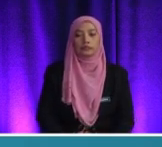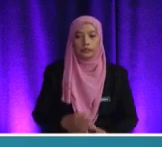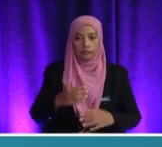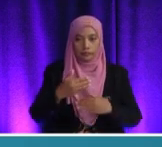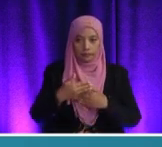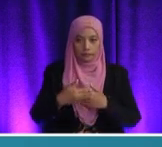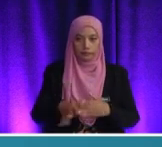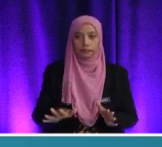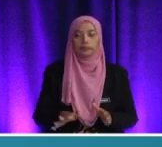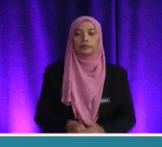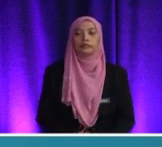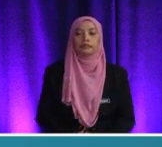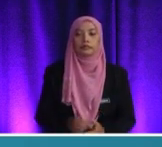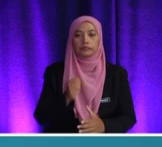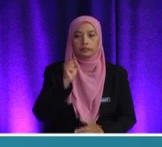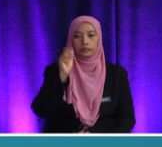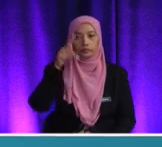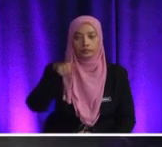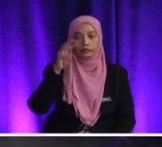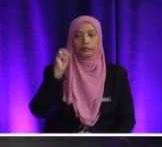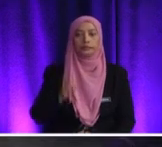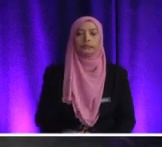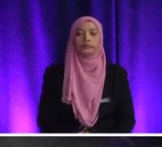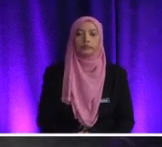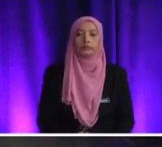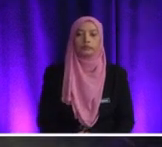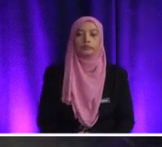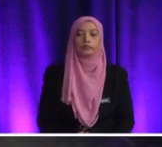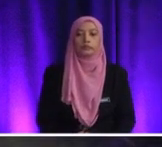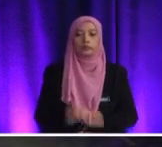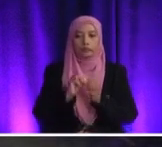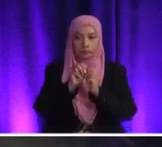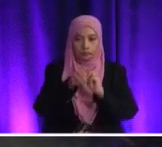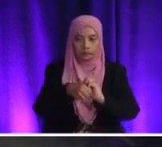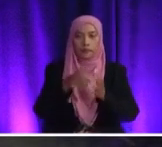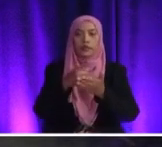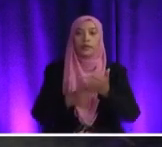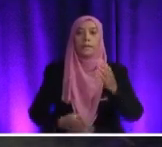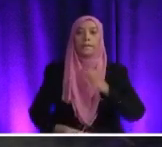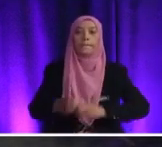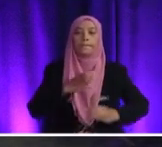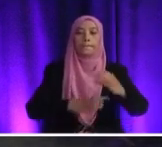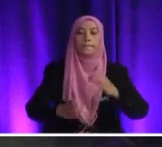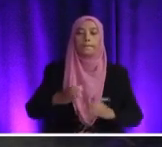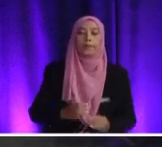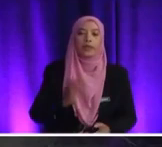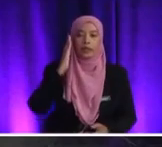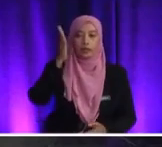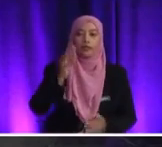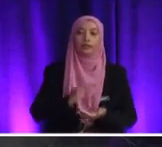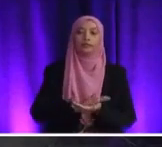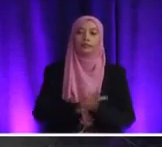Betul ngekek inginkan Insyaallah itulah dia Semoga apa yang ditekan akan menjadi kenyataan dengan